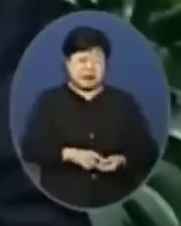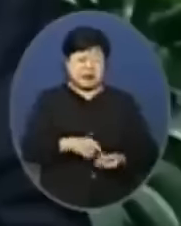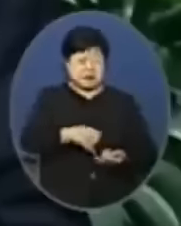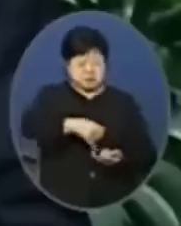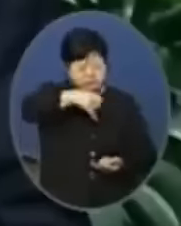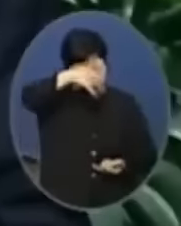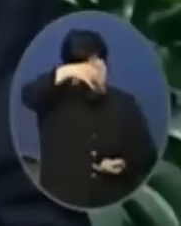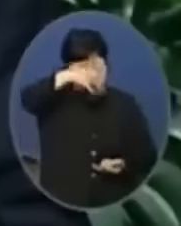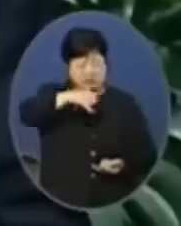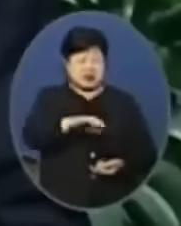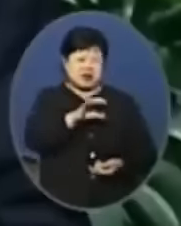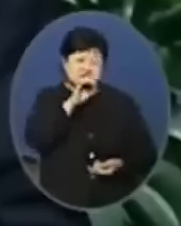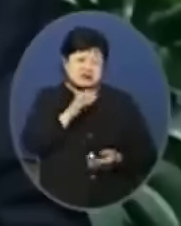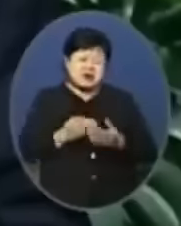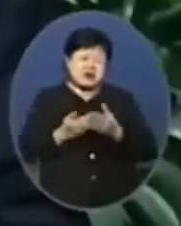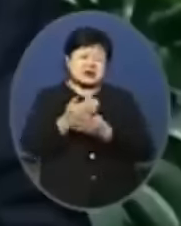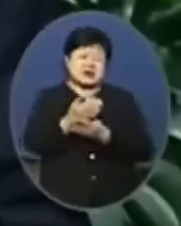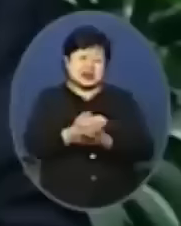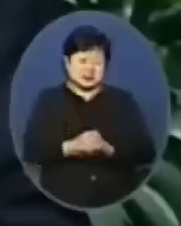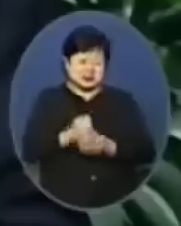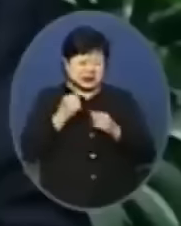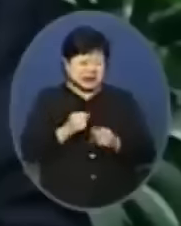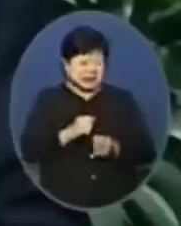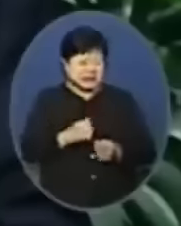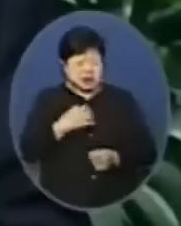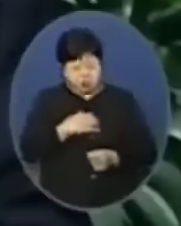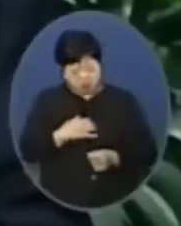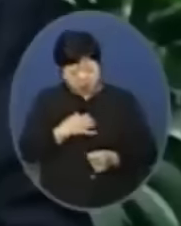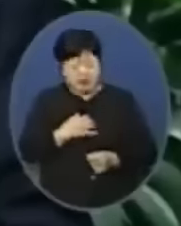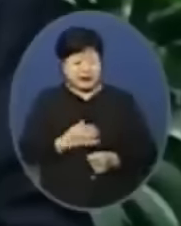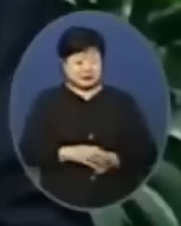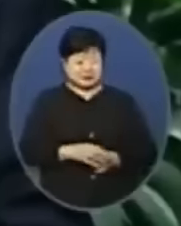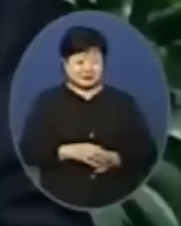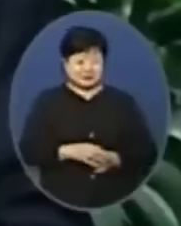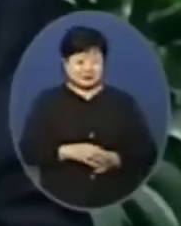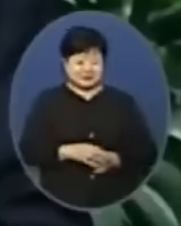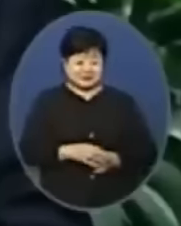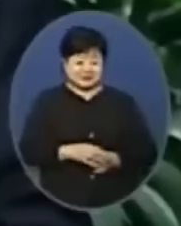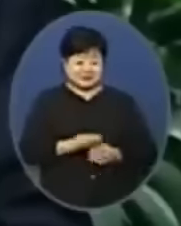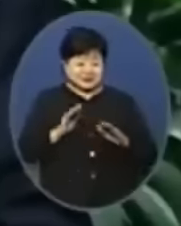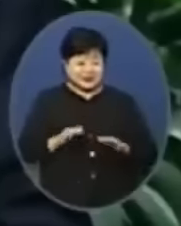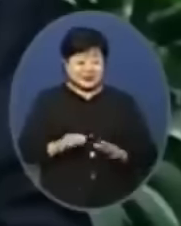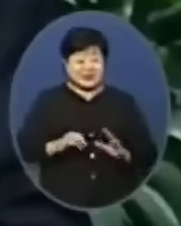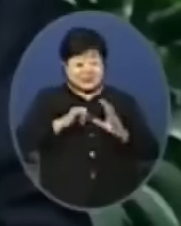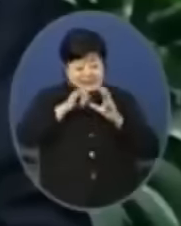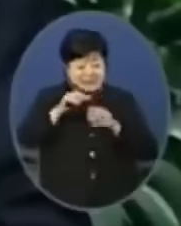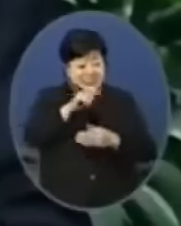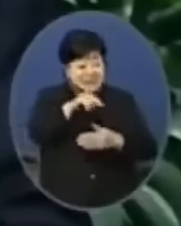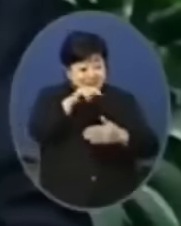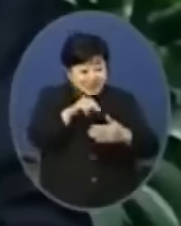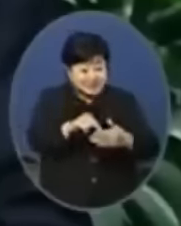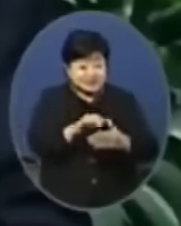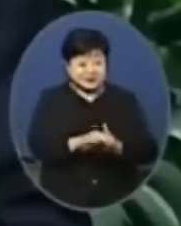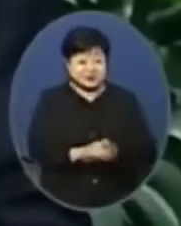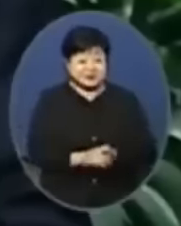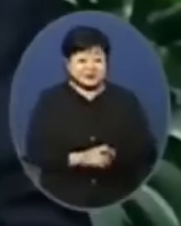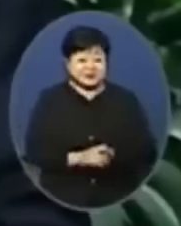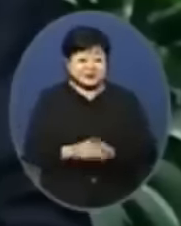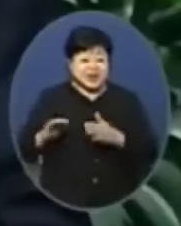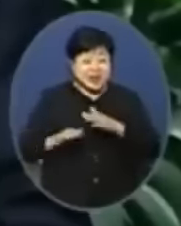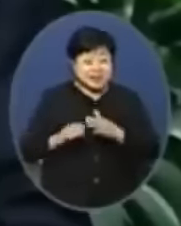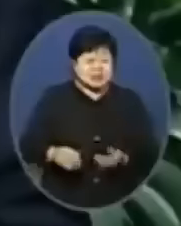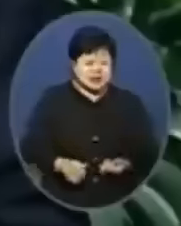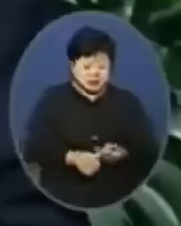불평, 원망, 탄식이 나오면 사는 것이 얼마나 괴롭습니까? 오늘날 이 세상에서